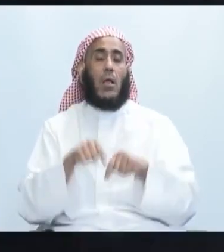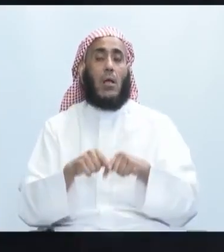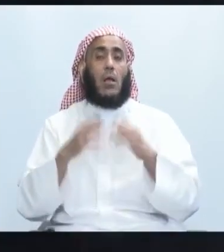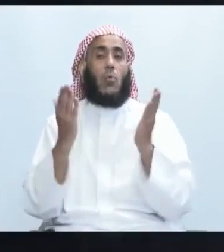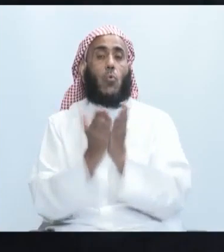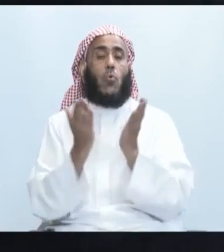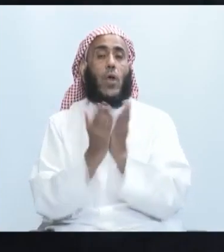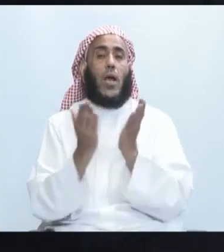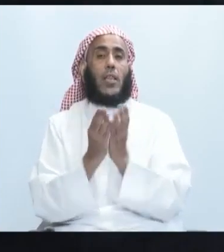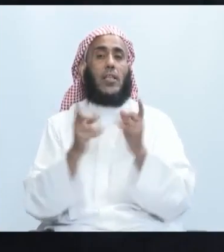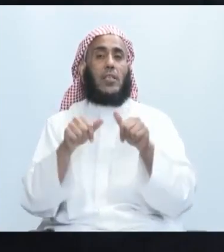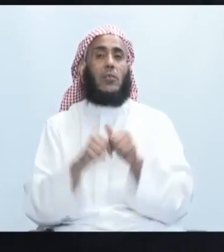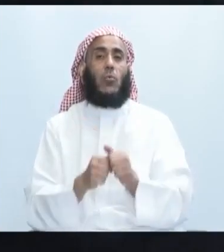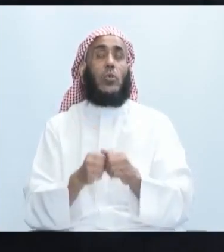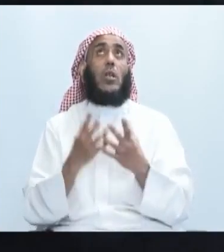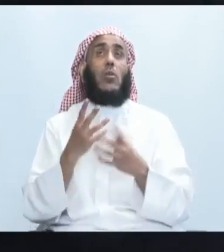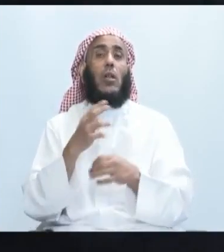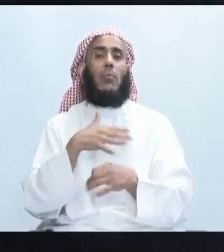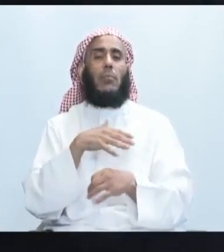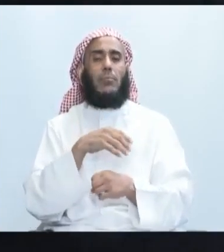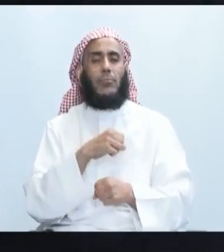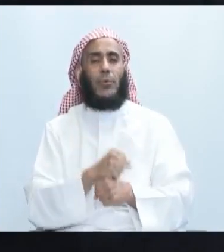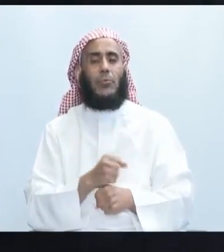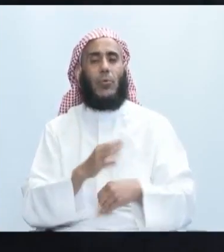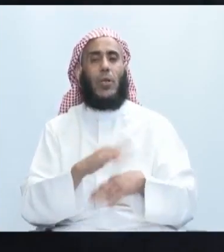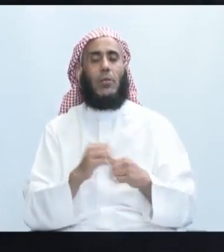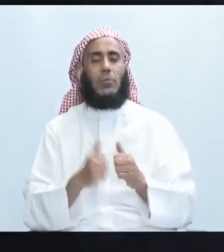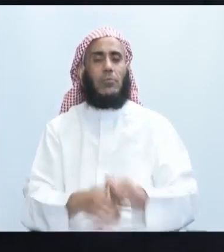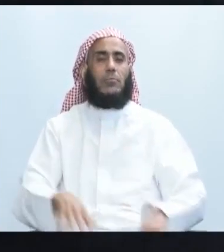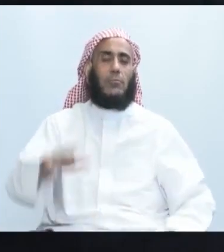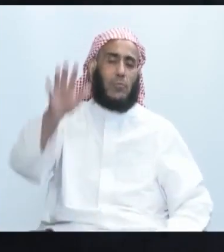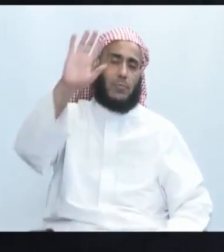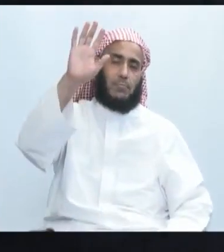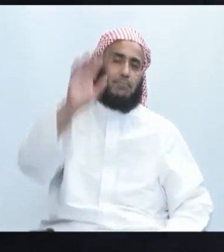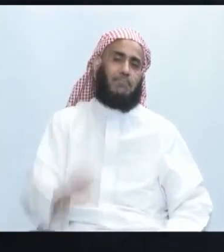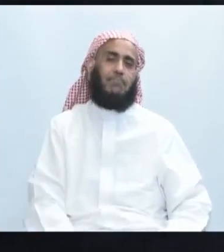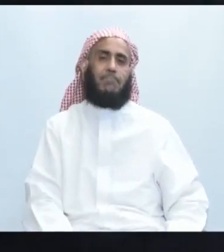نورده في هذا الدرس وصلى الله وسلم على نبينا محمد وعلى اله وصحبه اجمعين